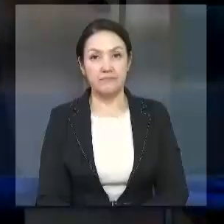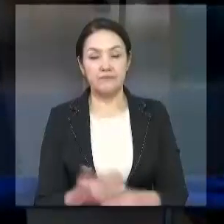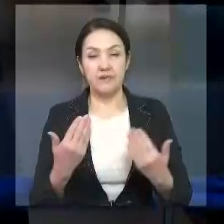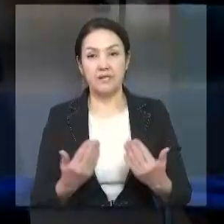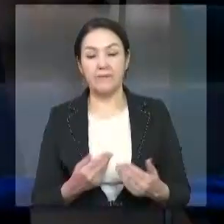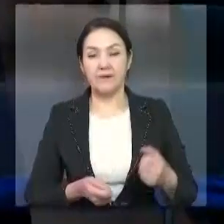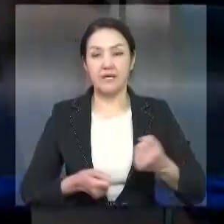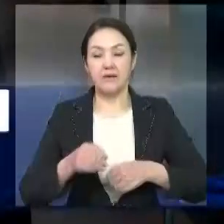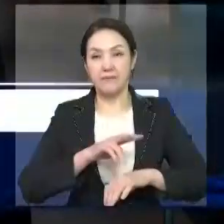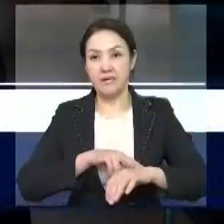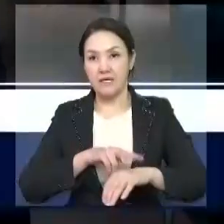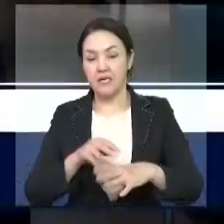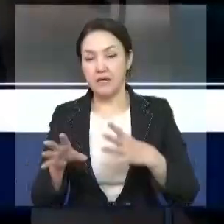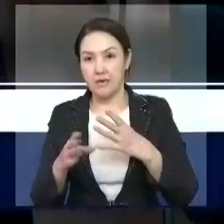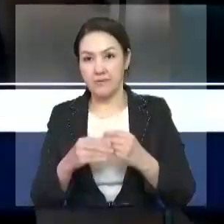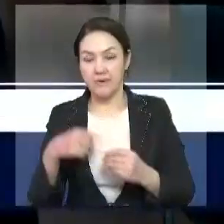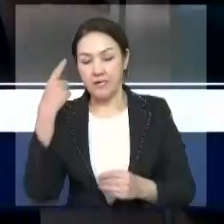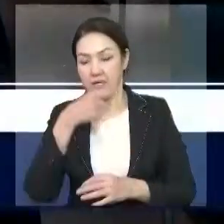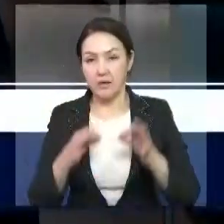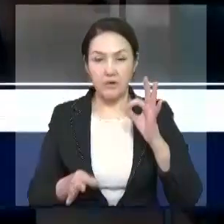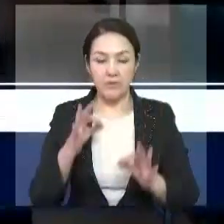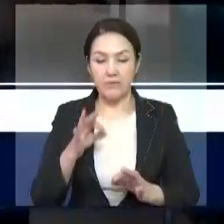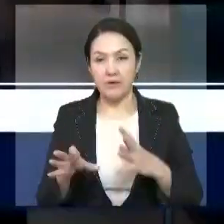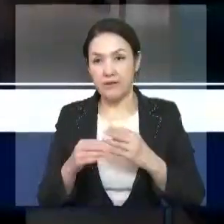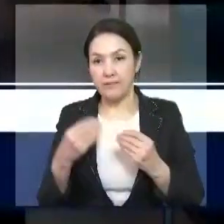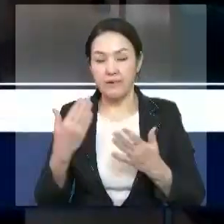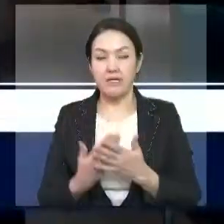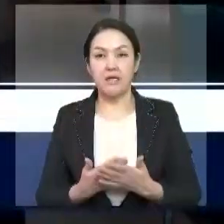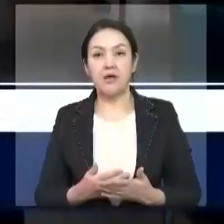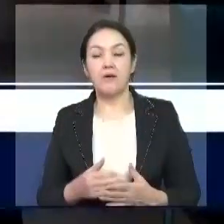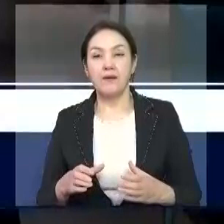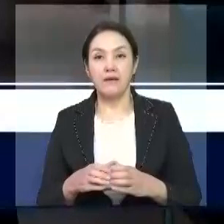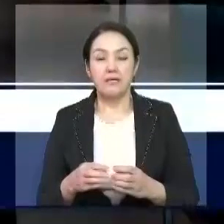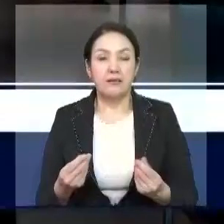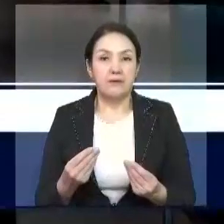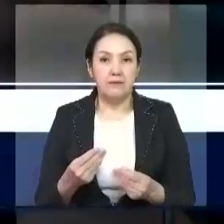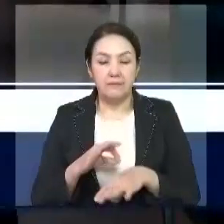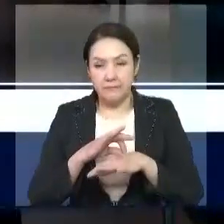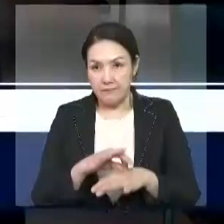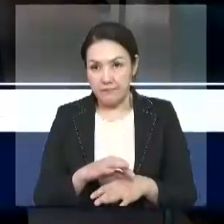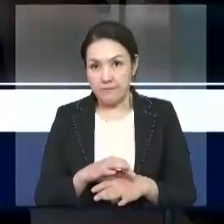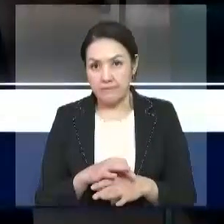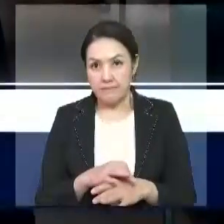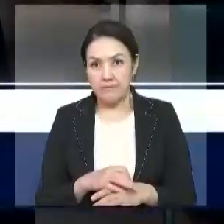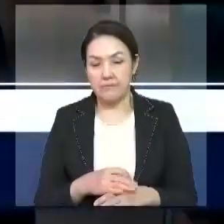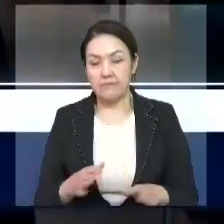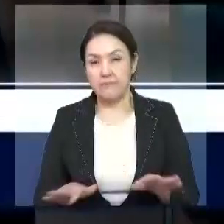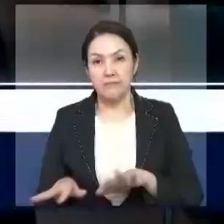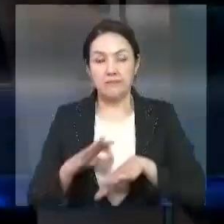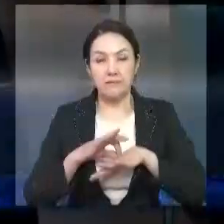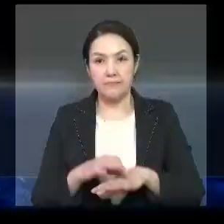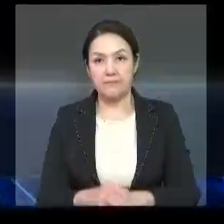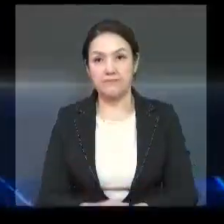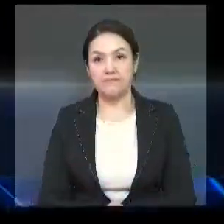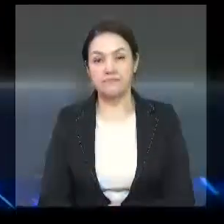Басқарма мен полиция мен департаменті және жеке сот орындаушылары бірігіп жеке тұлғалардан қарызды өтеу бойынша рейдтік шаралар